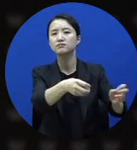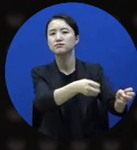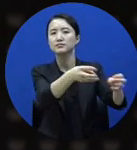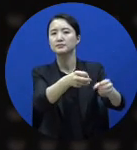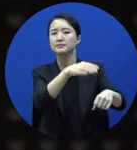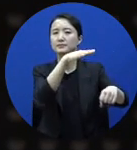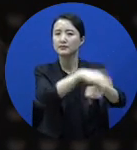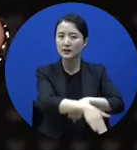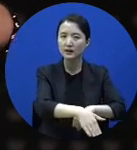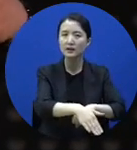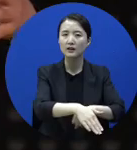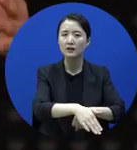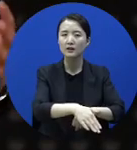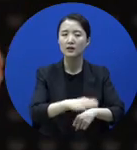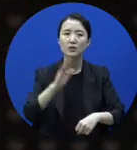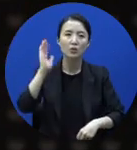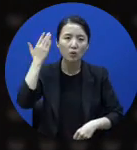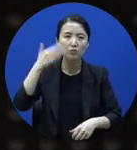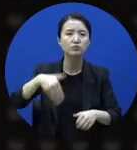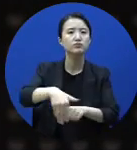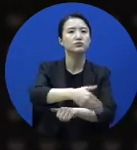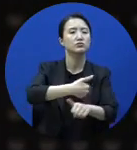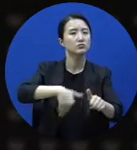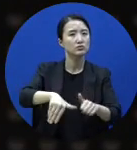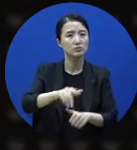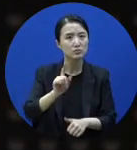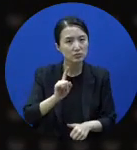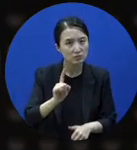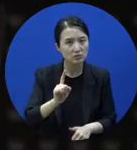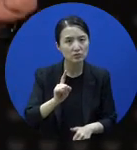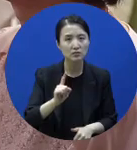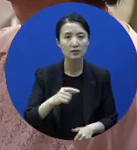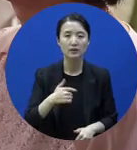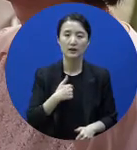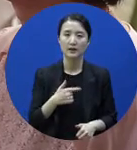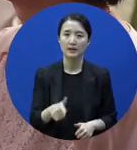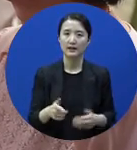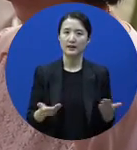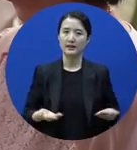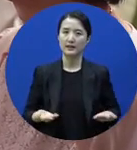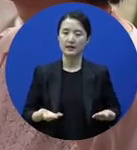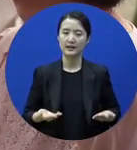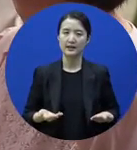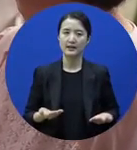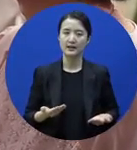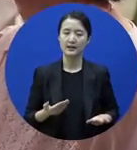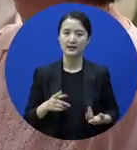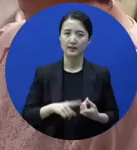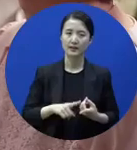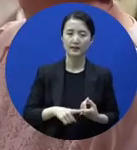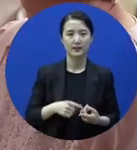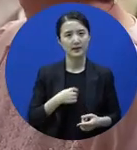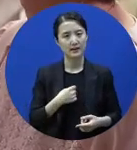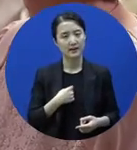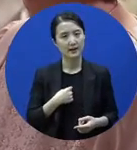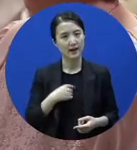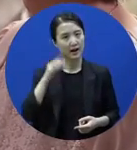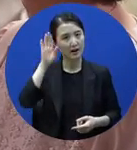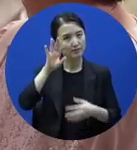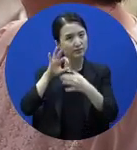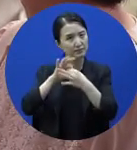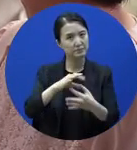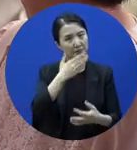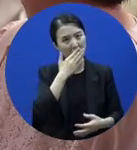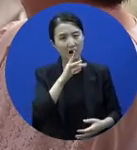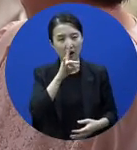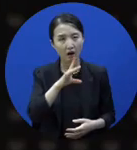그리고 어느 정도 트렌드가 변했는지에 대한 자기가 얼마나 이 일을 갖고 풀어가야 되는지에 대한 고민들을 사실 많이 해보지 못한